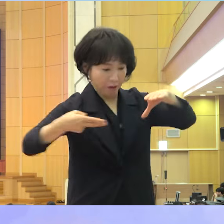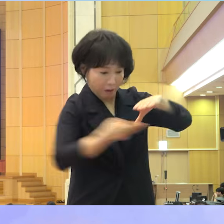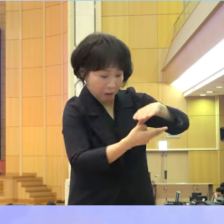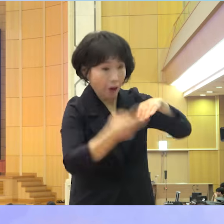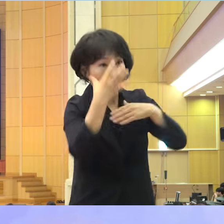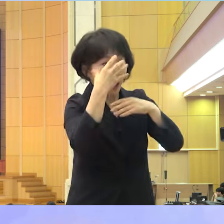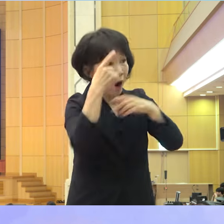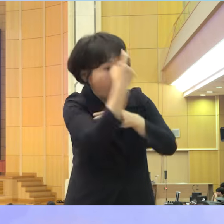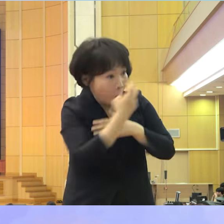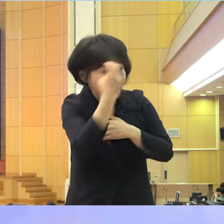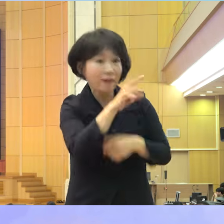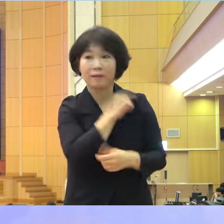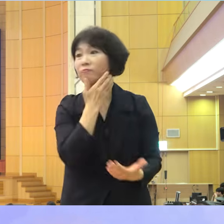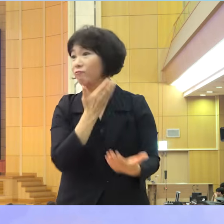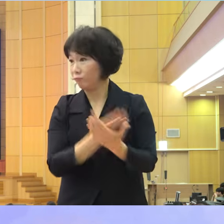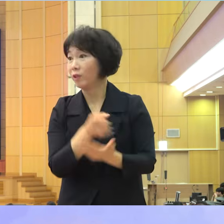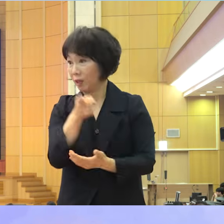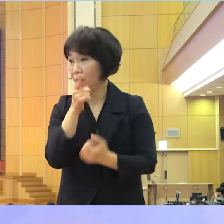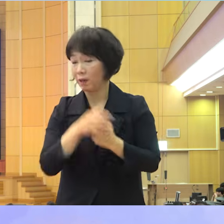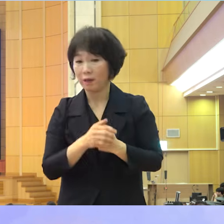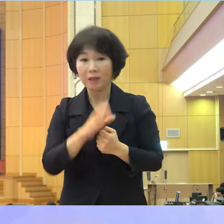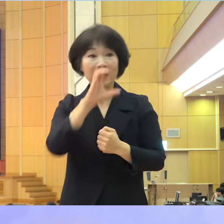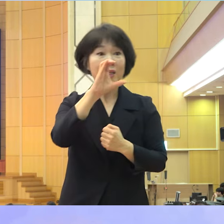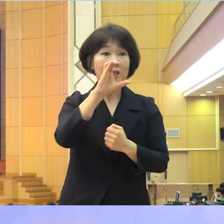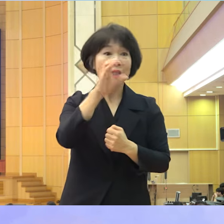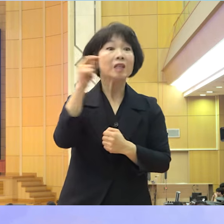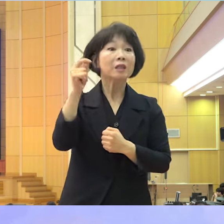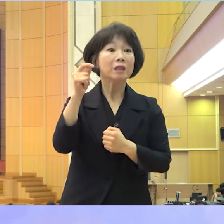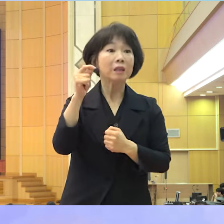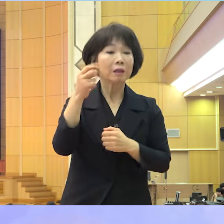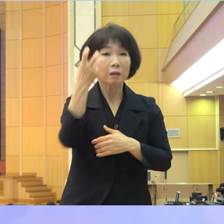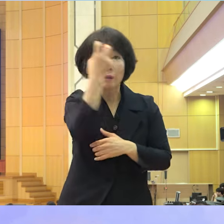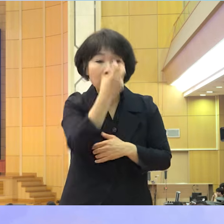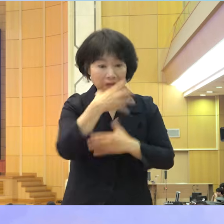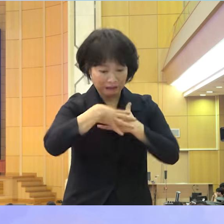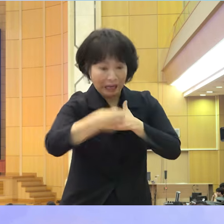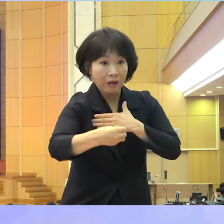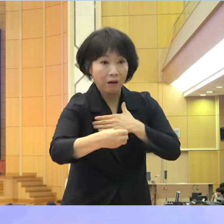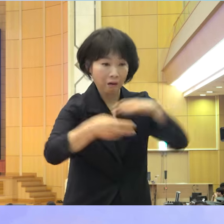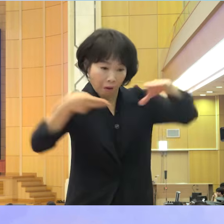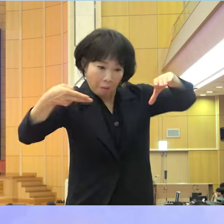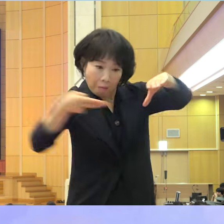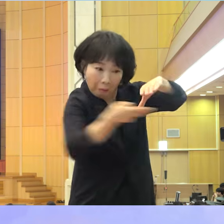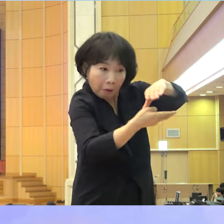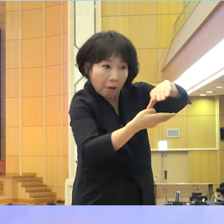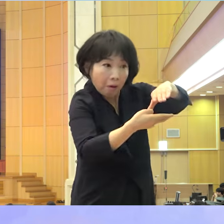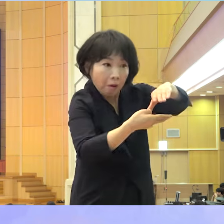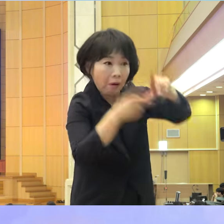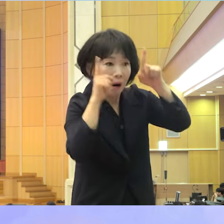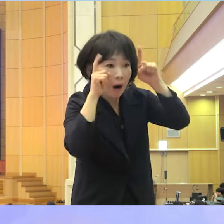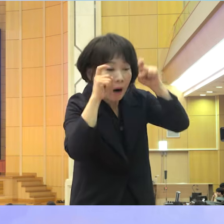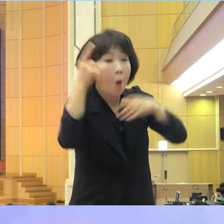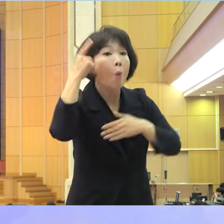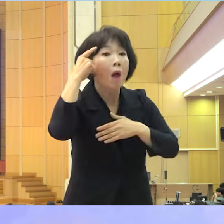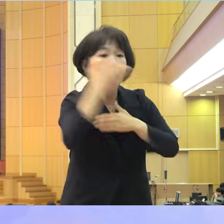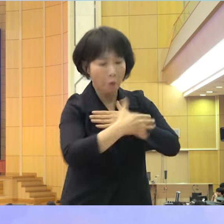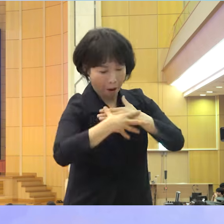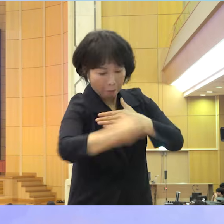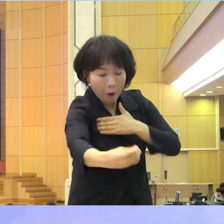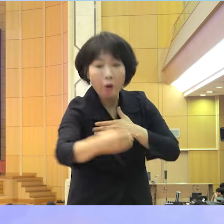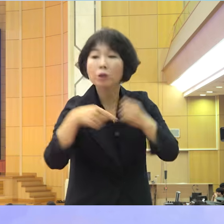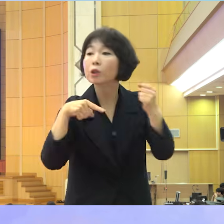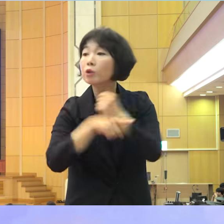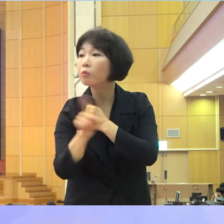그러면 예를 들면 그렇게 CT 촬영하든지 MRI를 촬영하는 거와 같다는 거예요. 그러면 왜